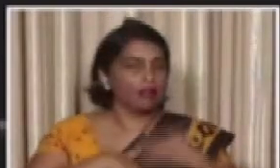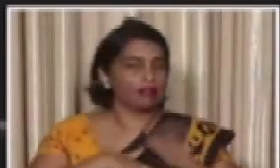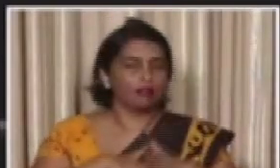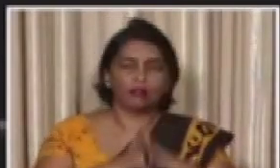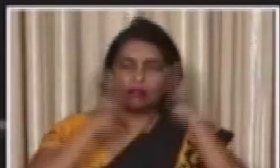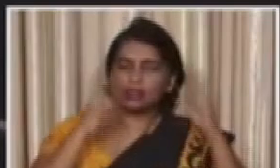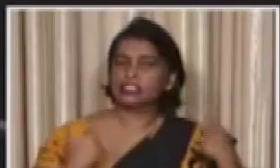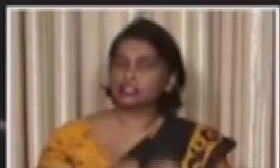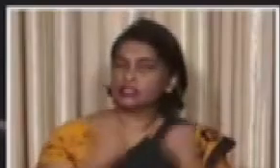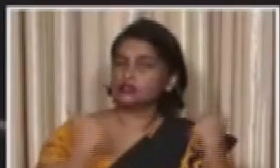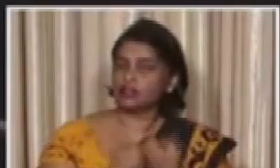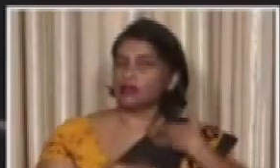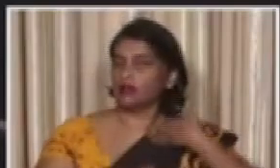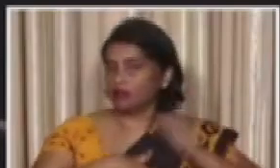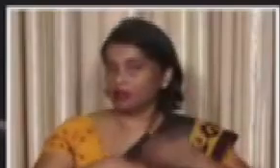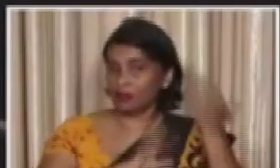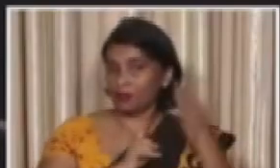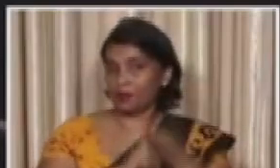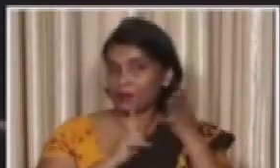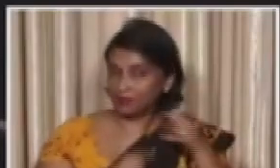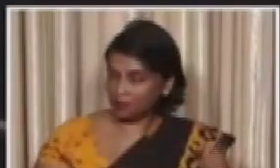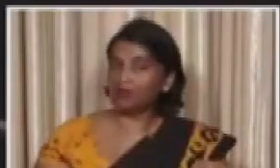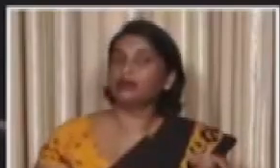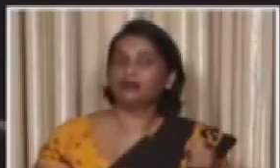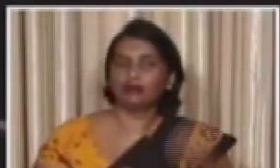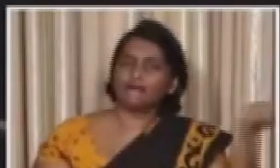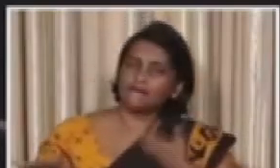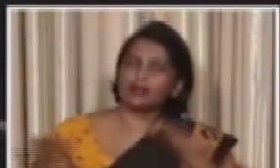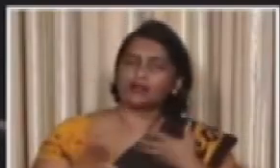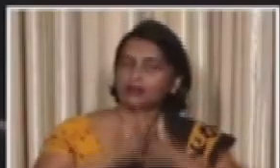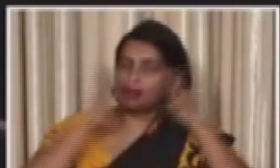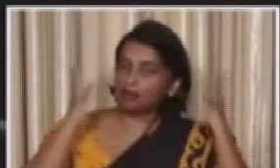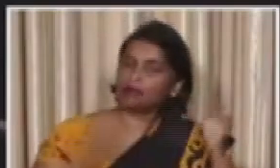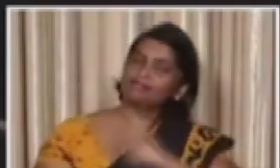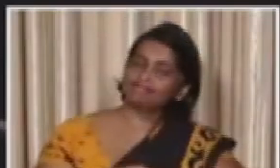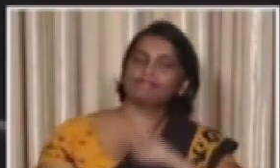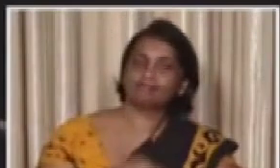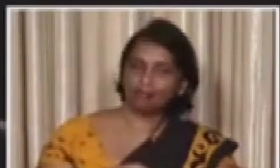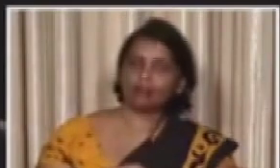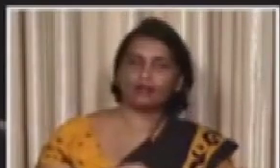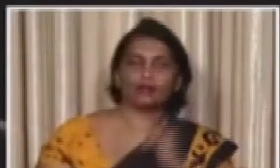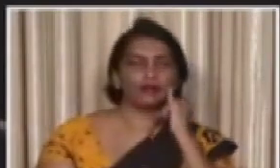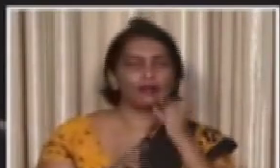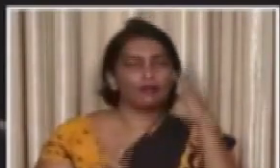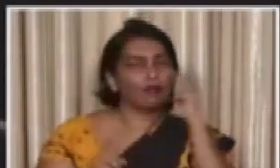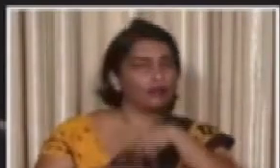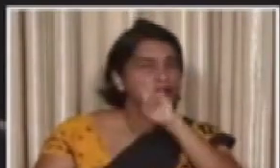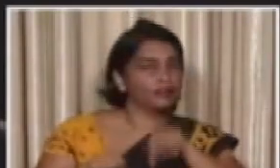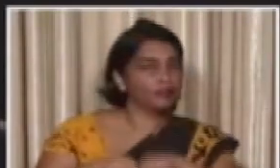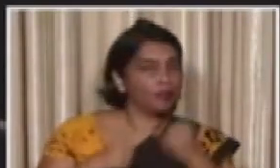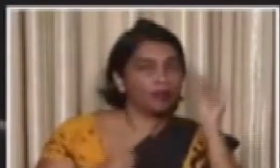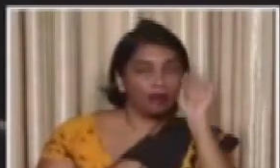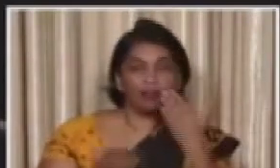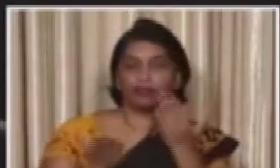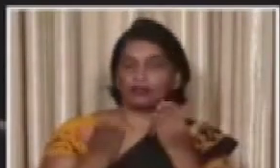බරපතල අභියෝග රාශියකට එතුමා එදා මූණ දුන්නා. නින්දා අපහස අවලාද සියල්ල දරාගත්තා. දෝෂාභියෝගය ගැන අහලා තිබුණාට